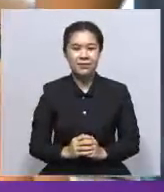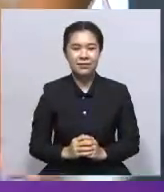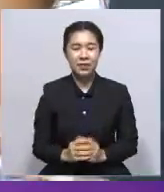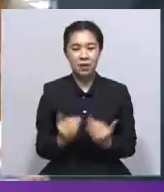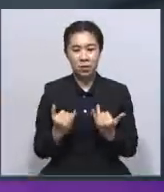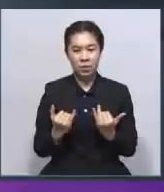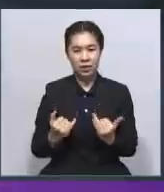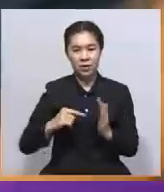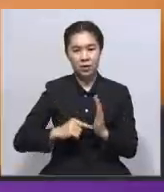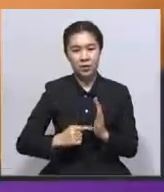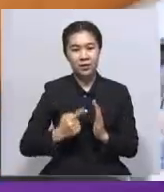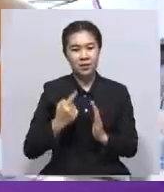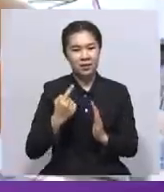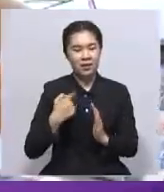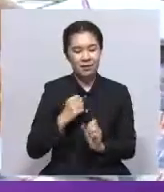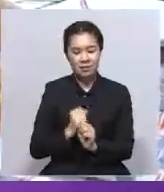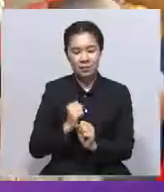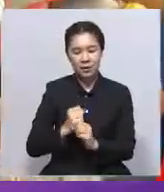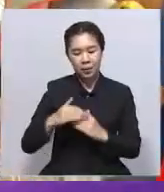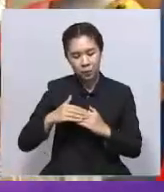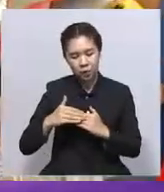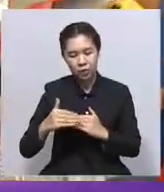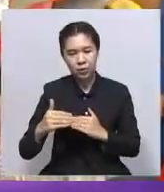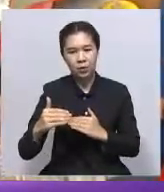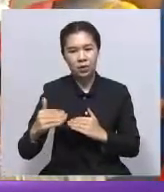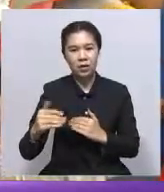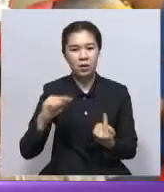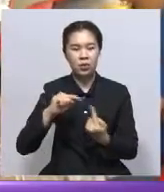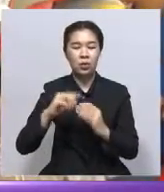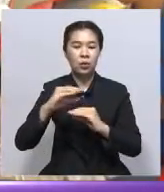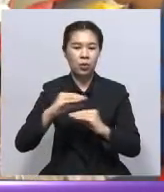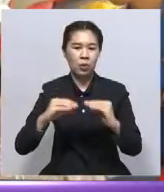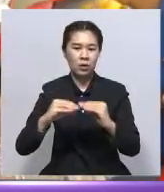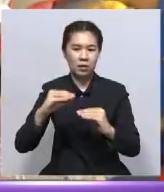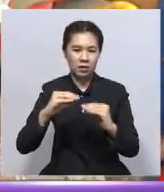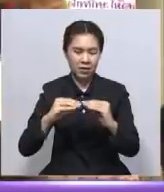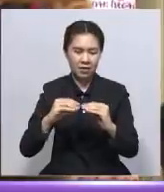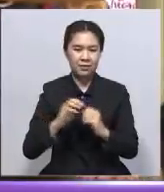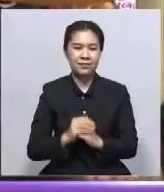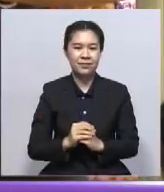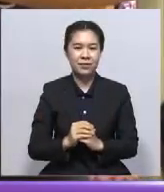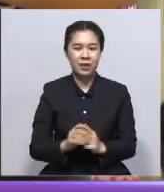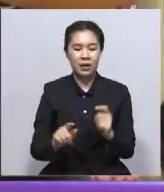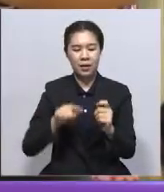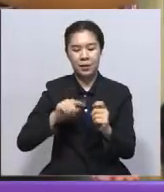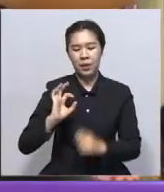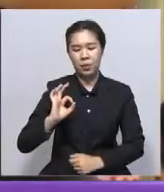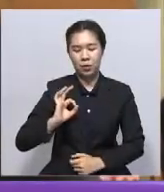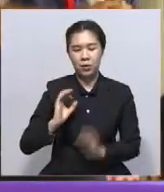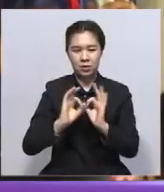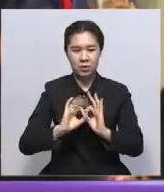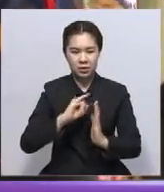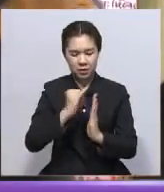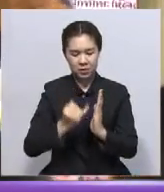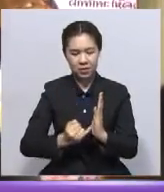วันนี้เป็นวันแรกในการขับเคลื่อนโครงการไทยนิยมยั่งยืนโดยที่หมู่3ตำบลมหาสวัสดิ์อำเภอพุทธมณฑลจังหวัดนครปฐ